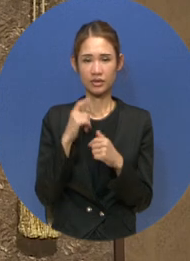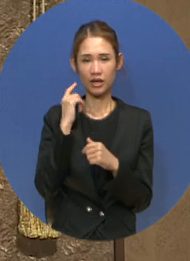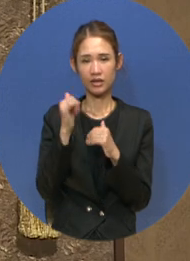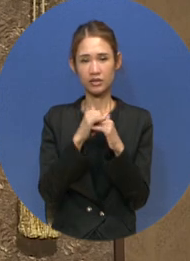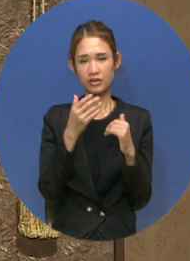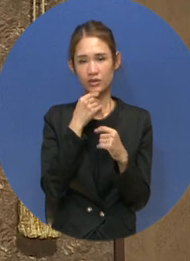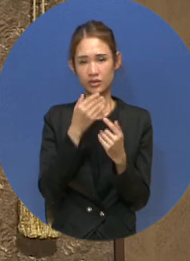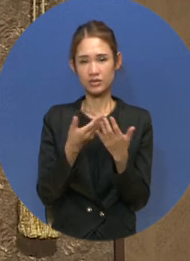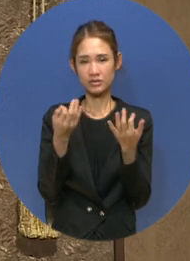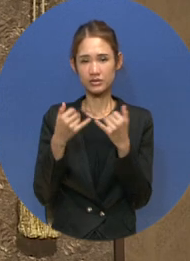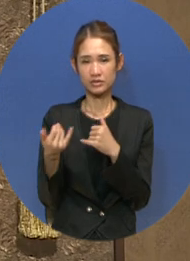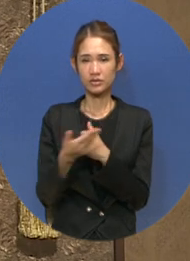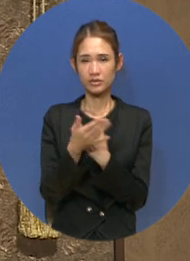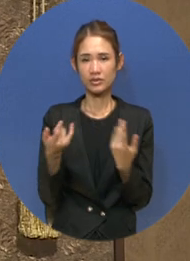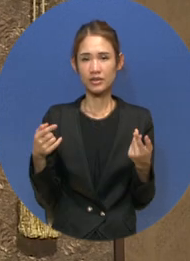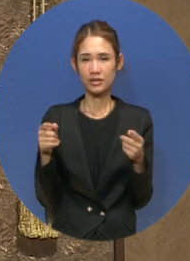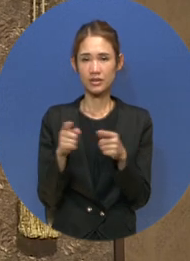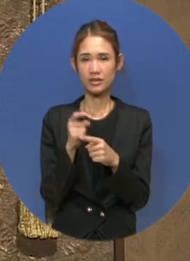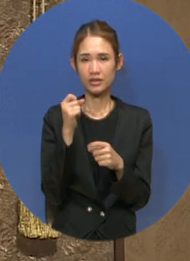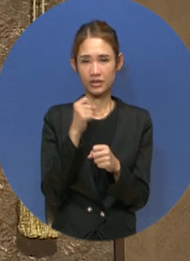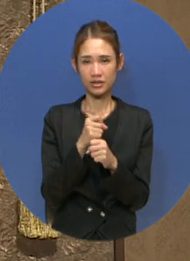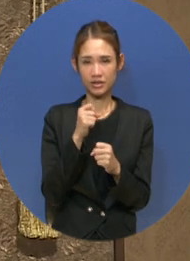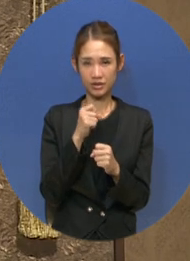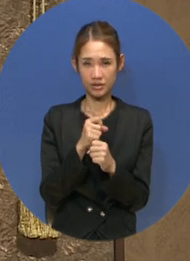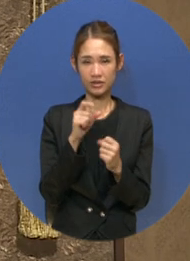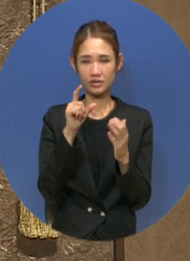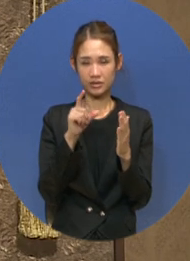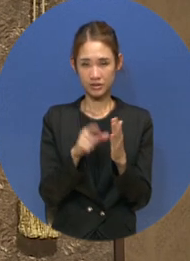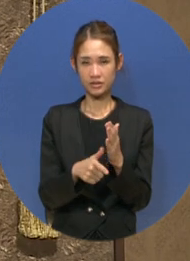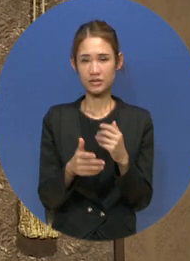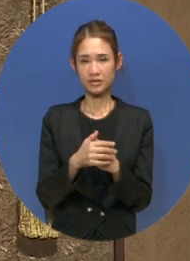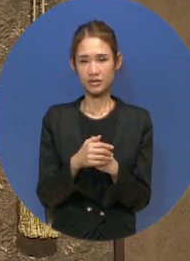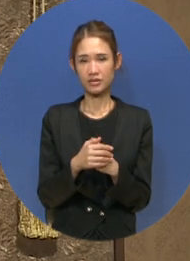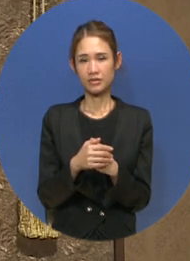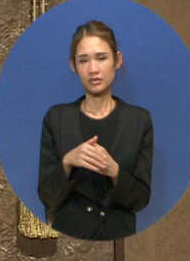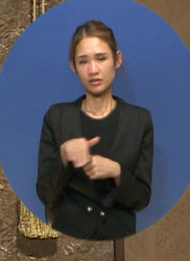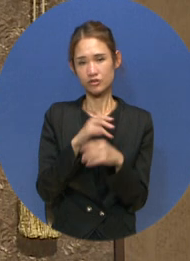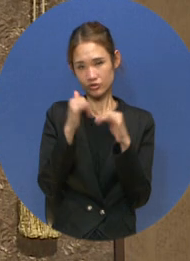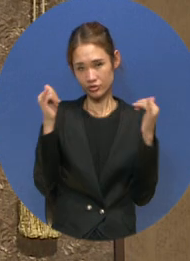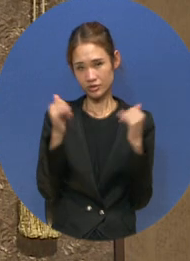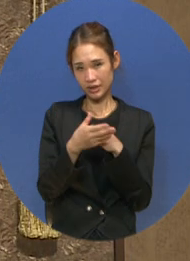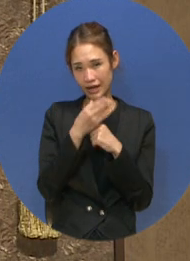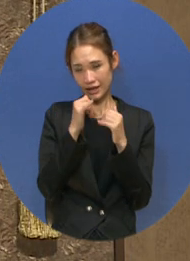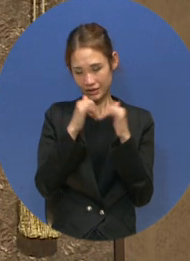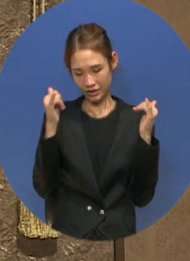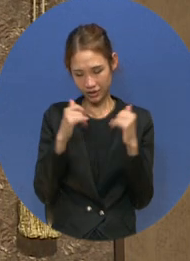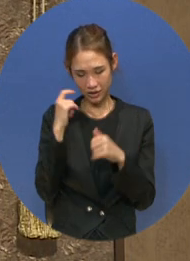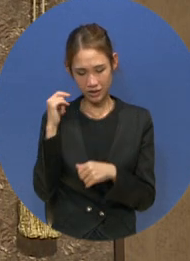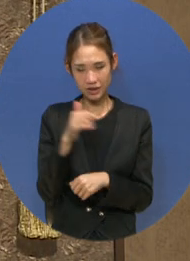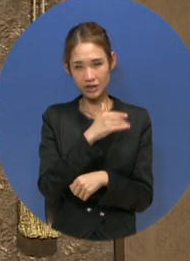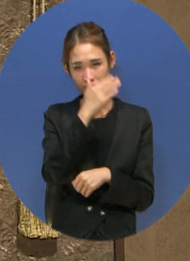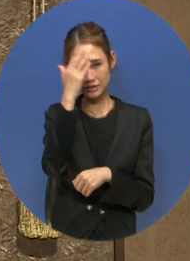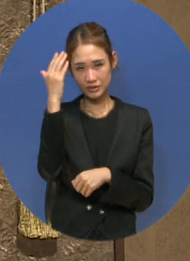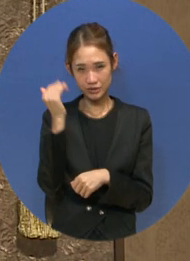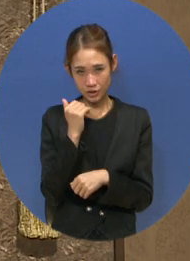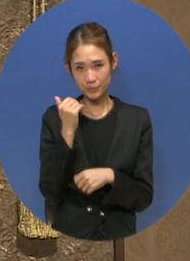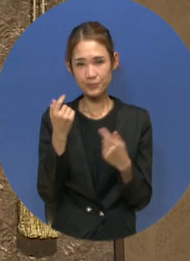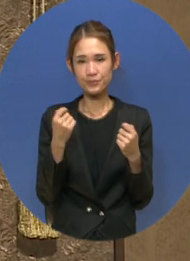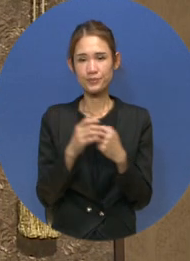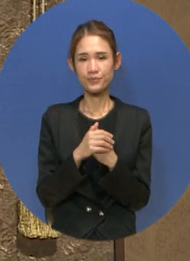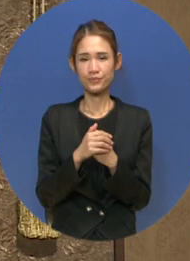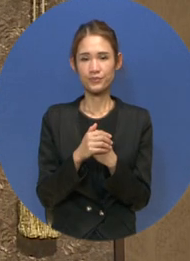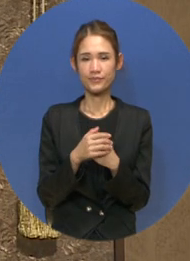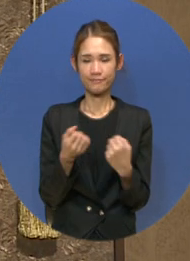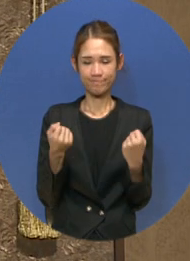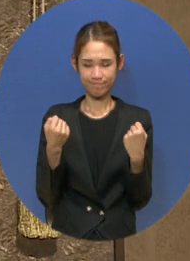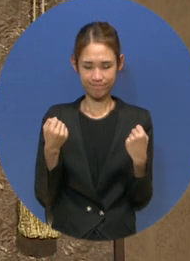사회를 복지TV와 시청자 여러분, 저희들이 함께 만들어 갔을 때 우리 사회는 행복한 사회, 아름다운 사회가 될 것 같습니다.